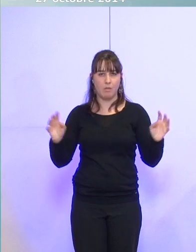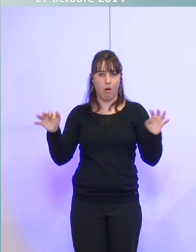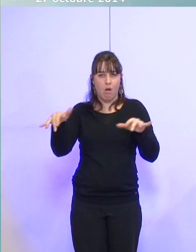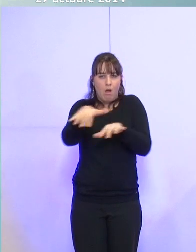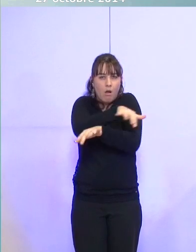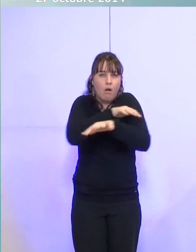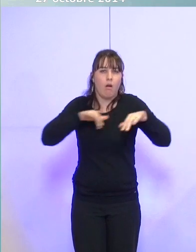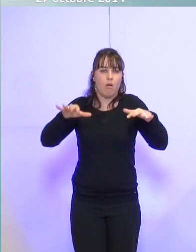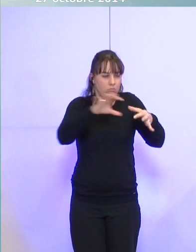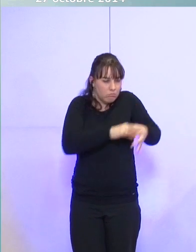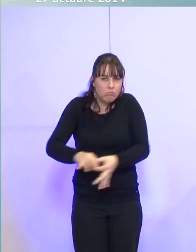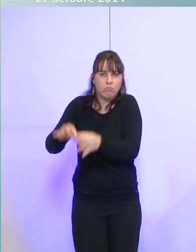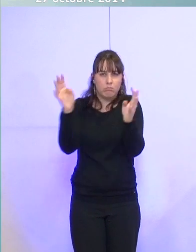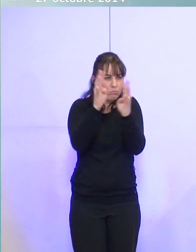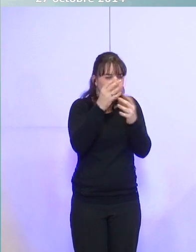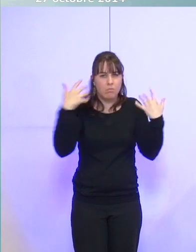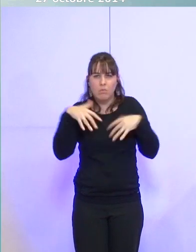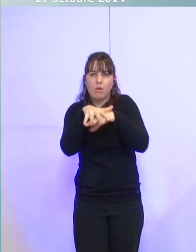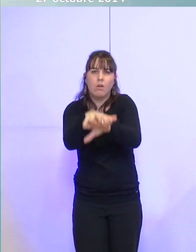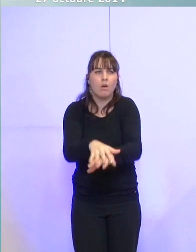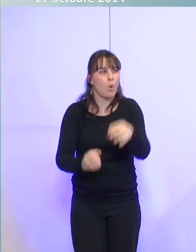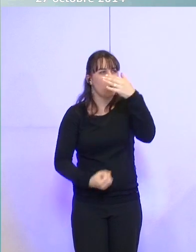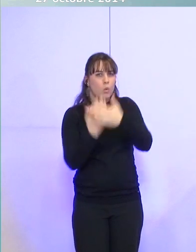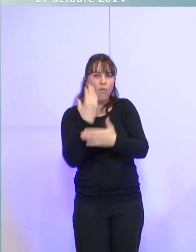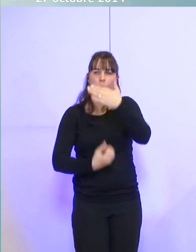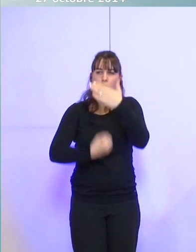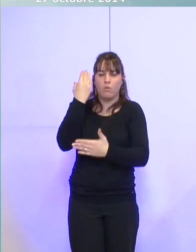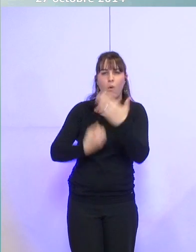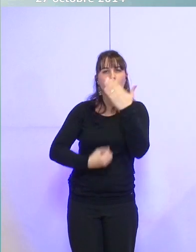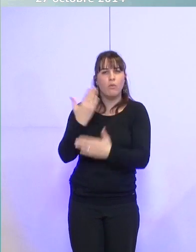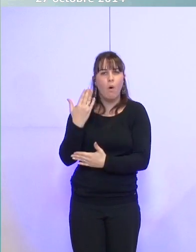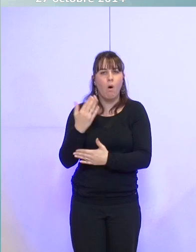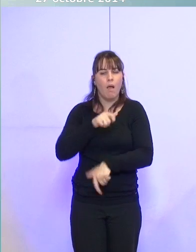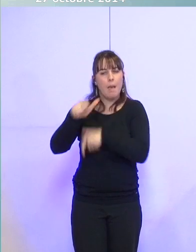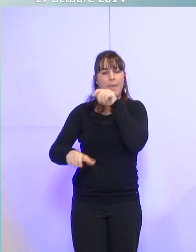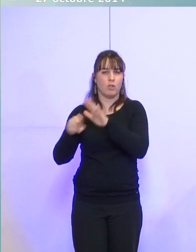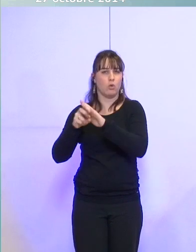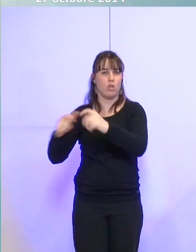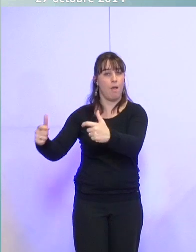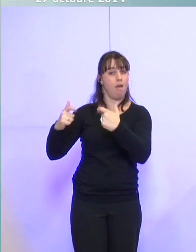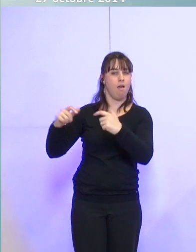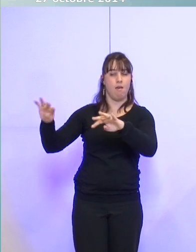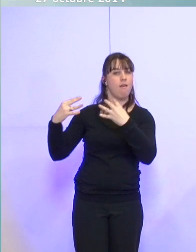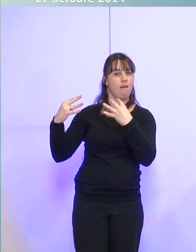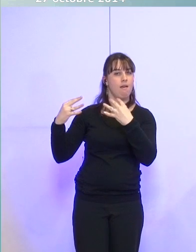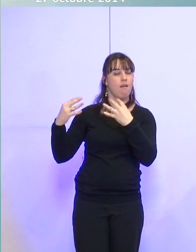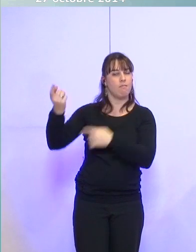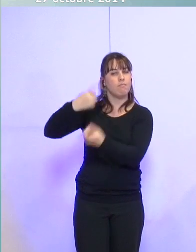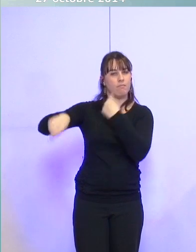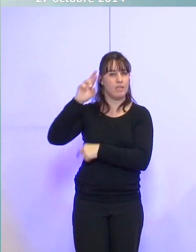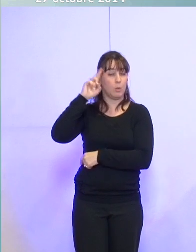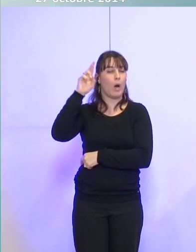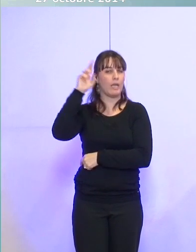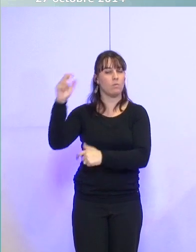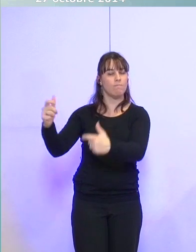ville qui fait toute sa place à la nouveauté. Les Grenoblois nous attendent sur ce point et ils ont raison. Je